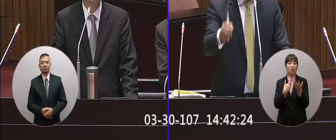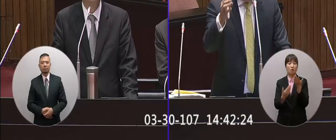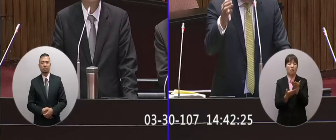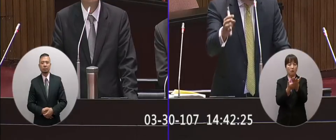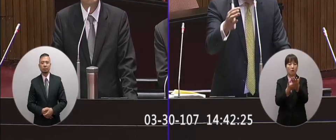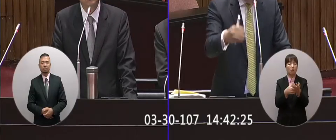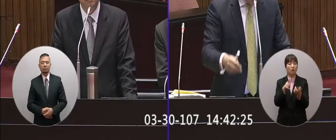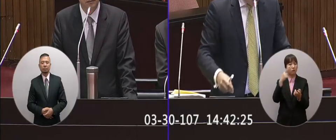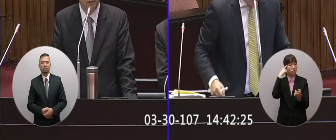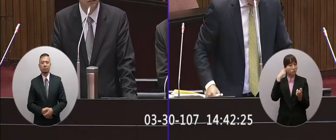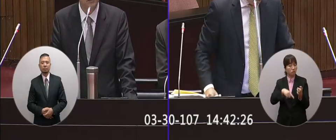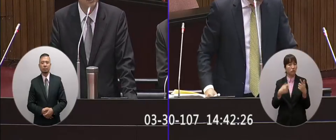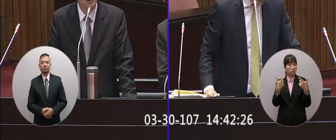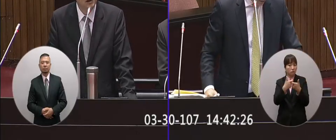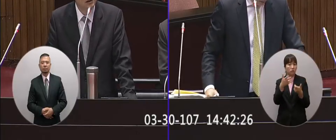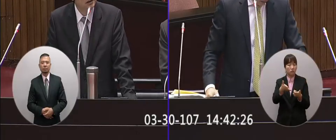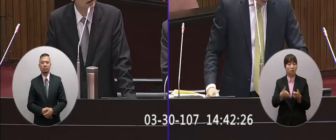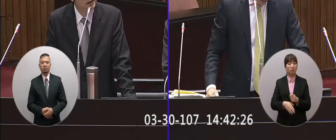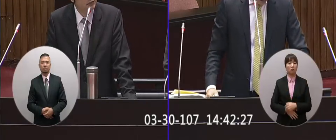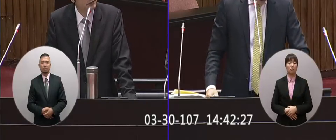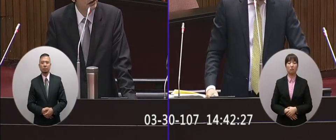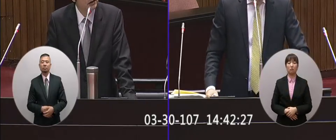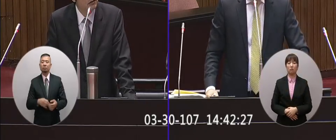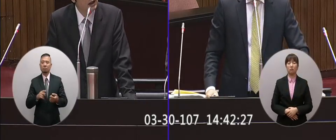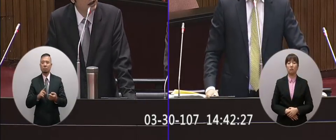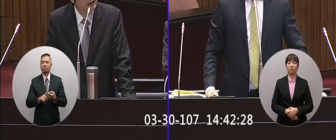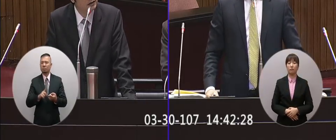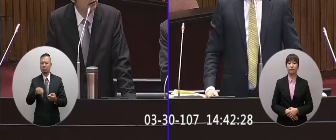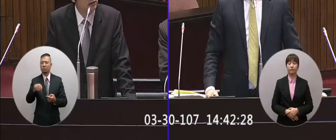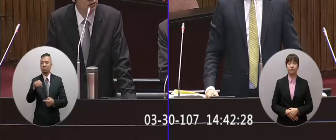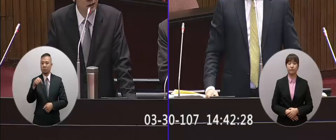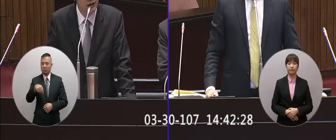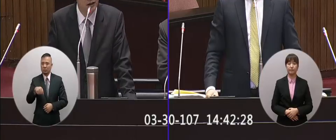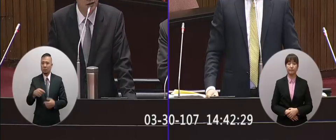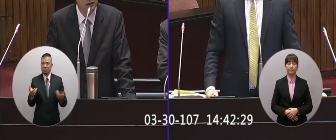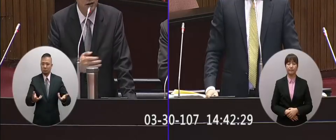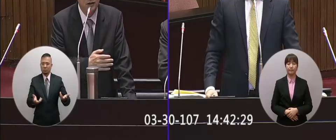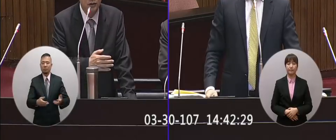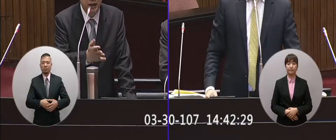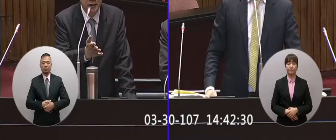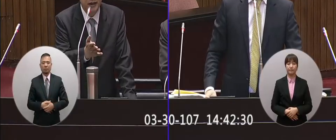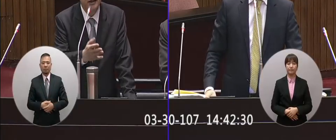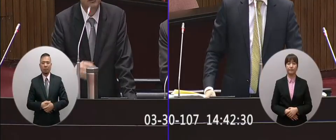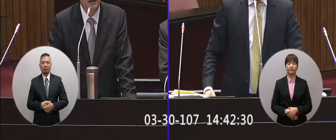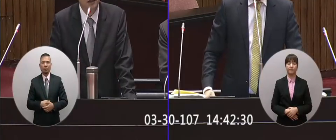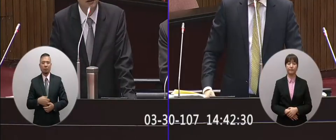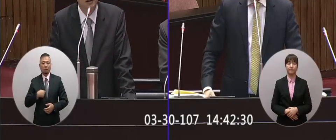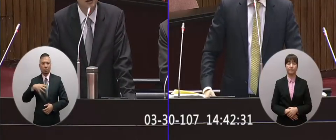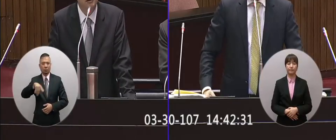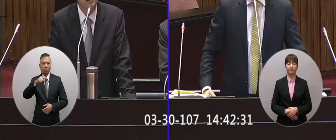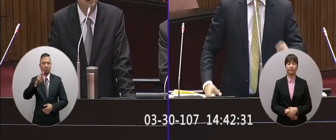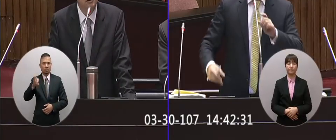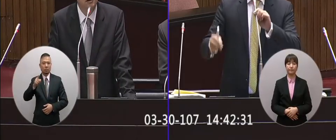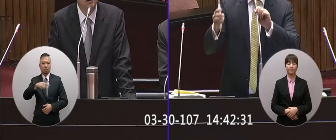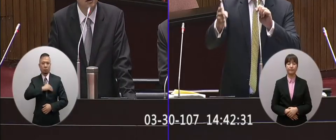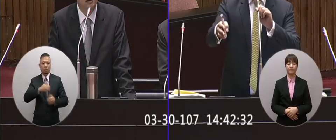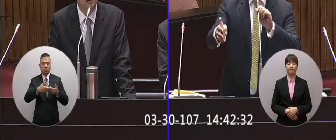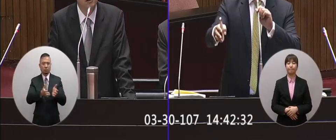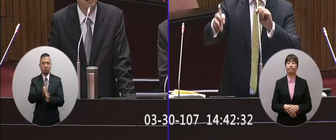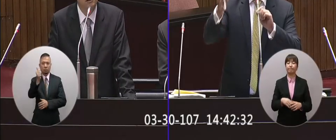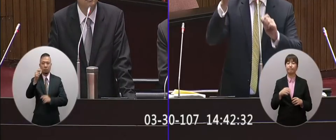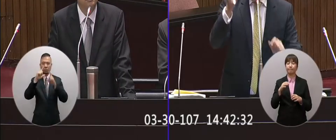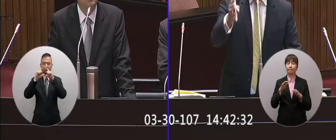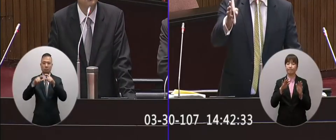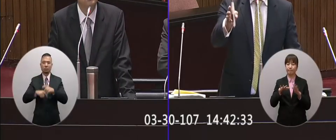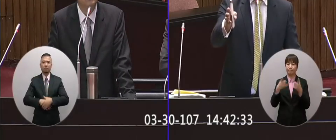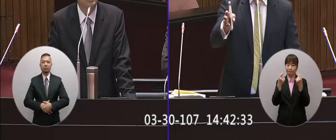认为这样妥当吗？ 是这部分的话，我会请邱部长先跟你回答吗？ 不好意